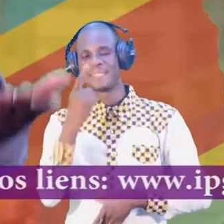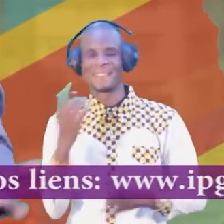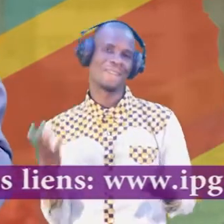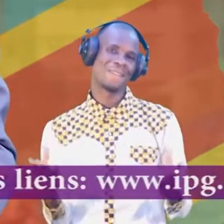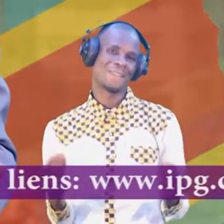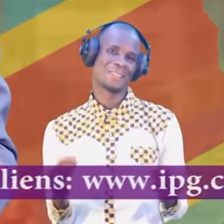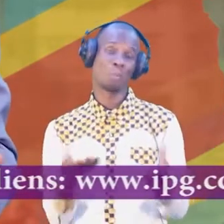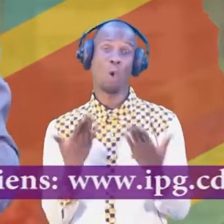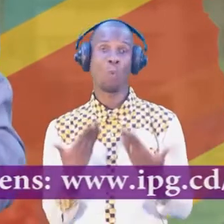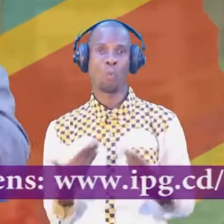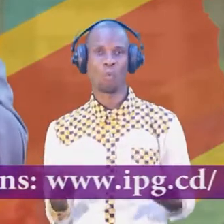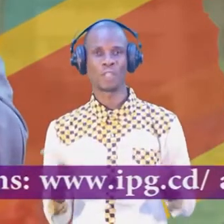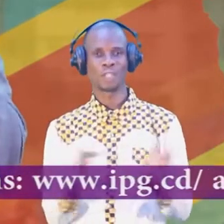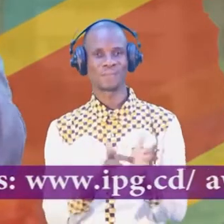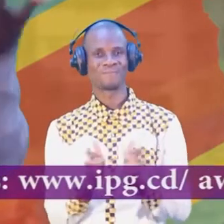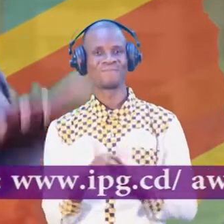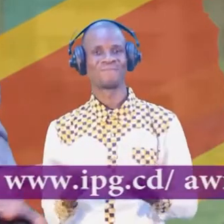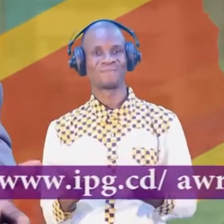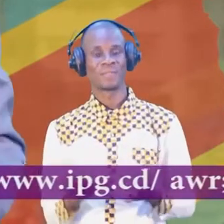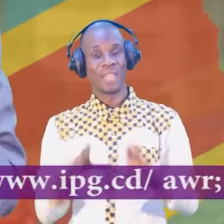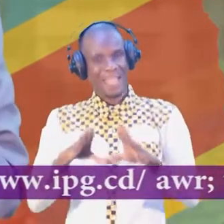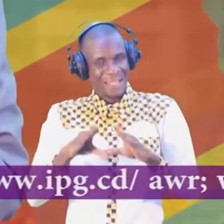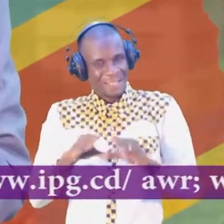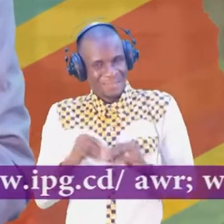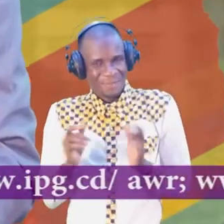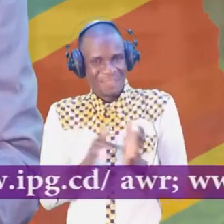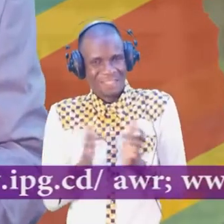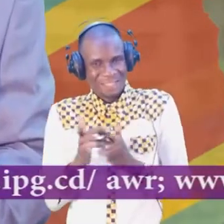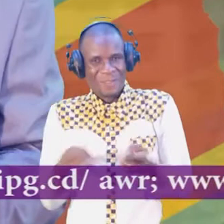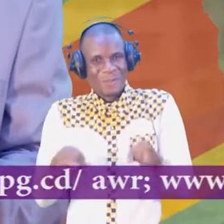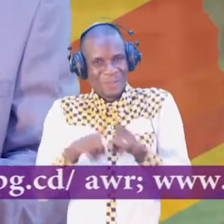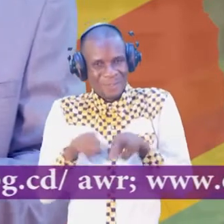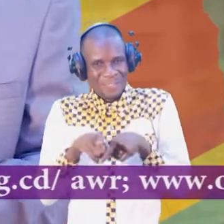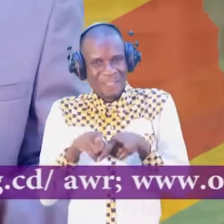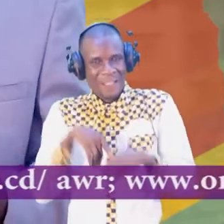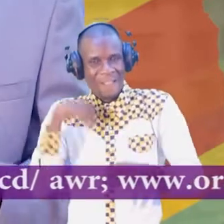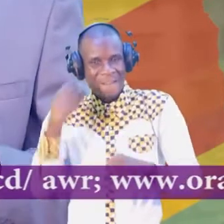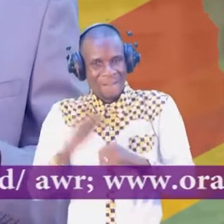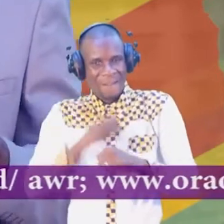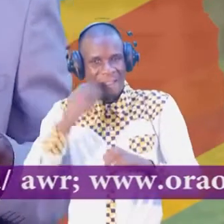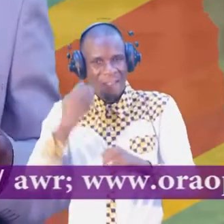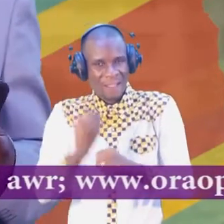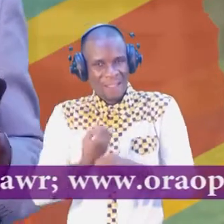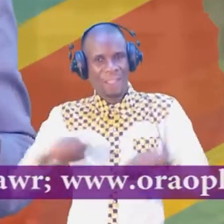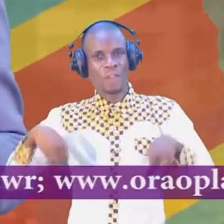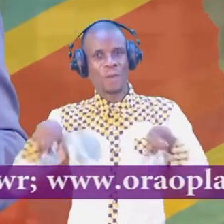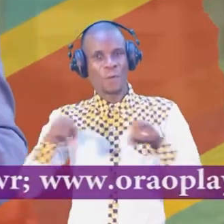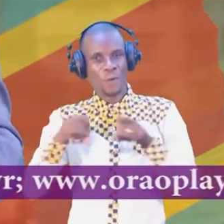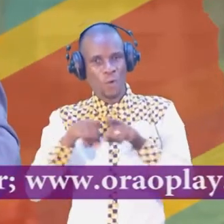yango ezali kaka koloba iyo kondima pe kosalela